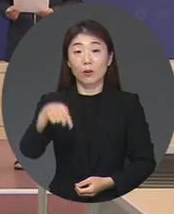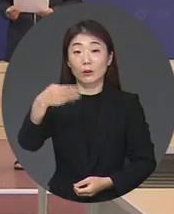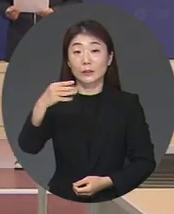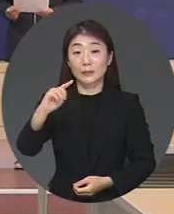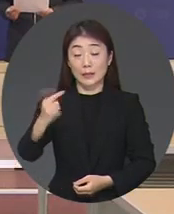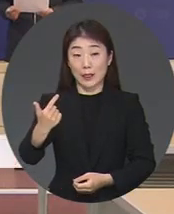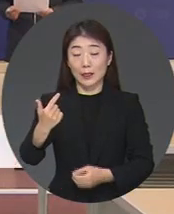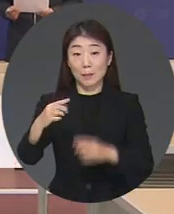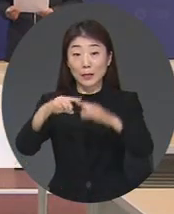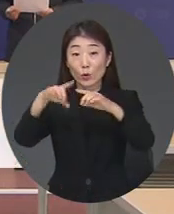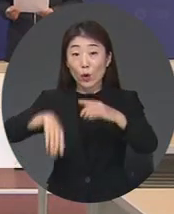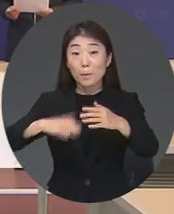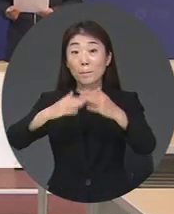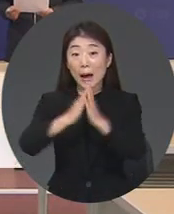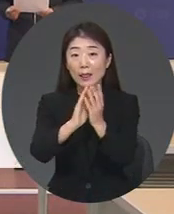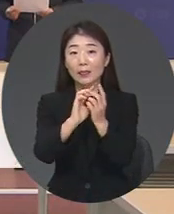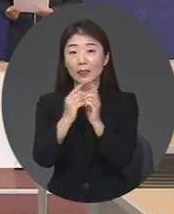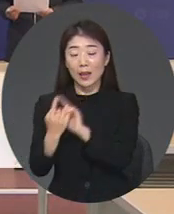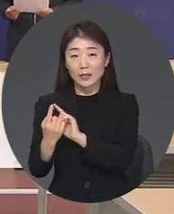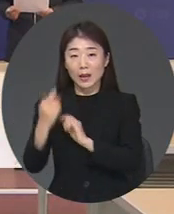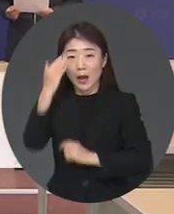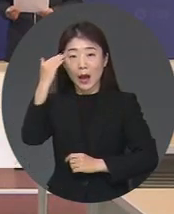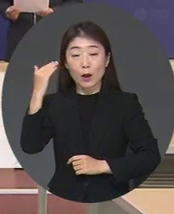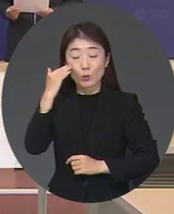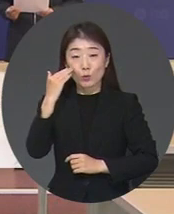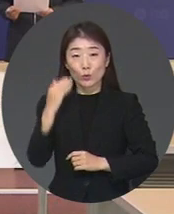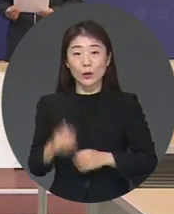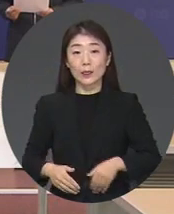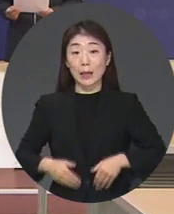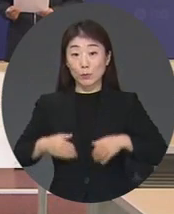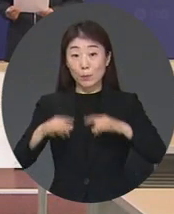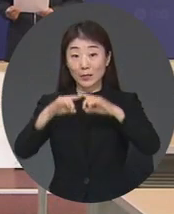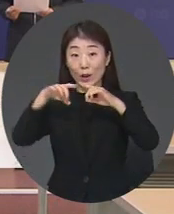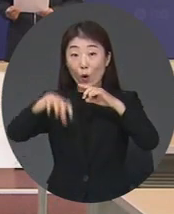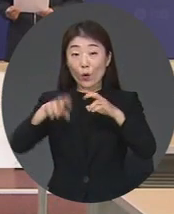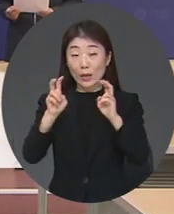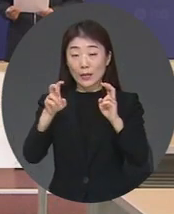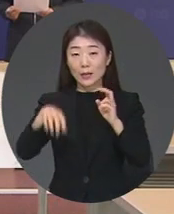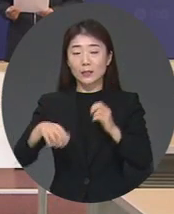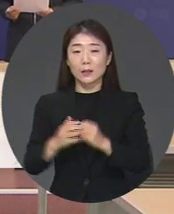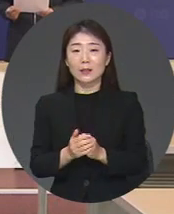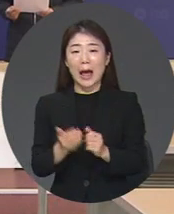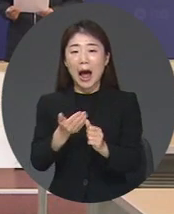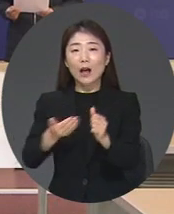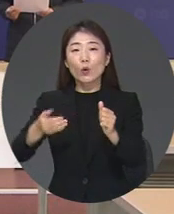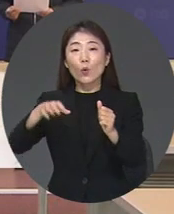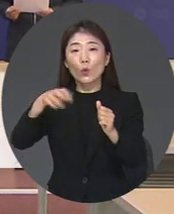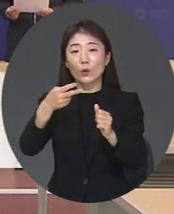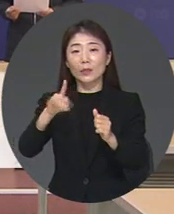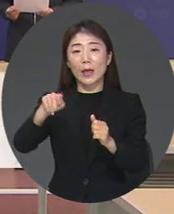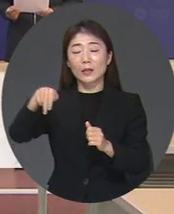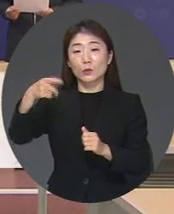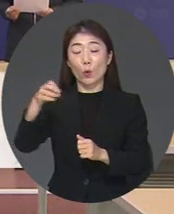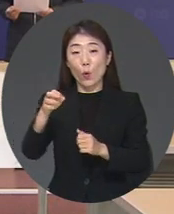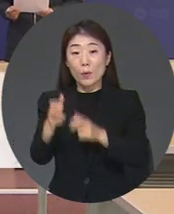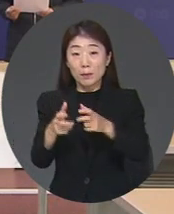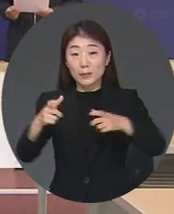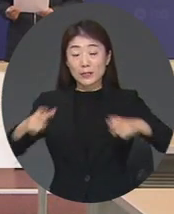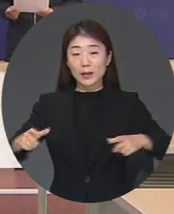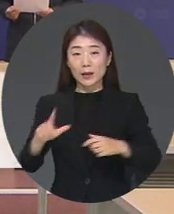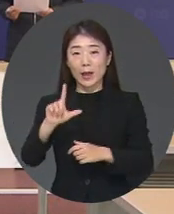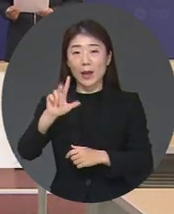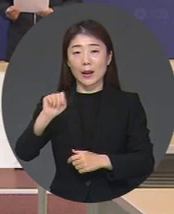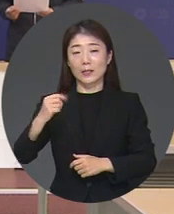석탄발전소 폐쇄 대안으로 한국남부발전이 하동 대송산업단지에 LNG 복합발전소 건설을 추진하고